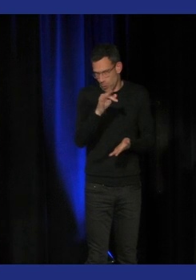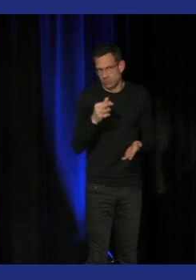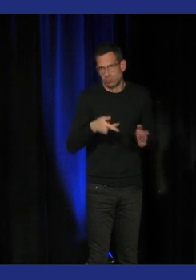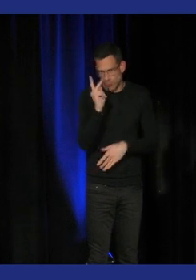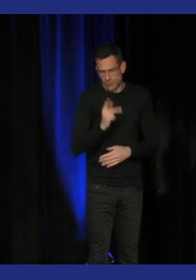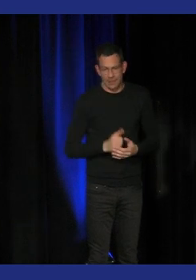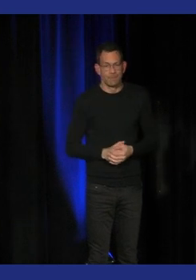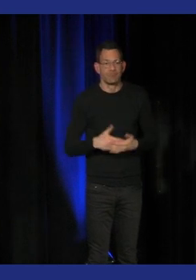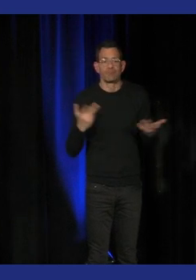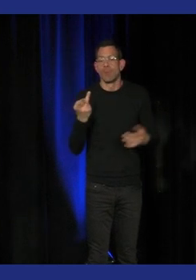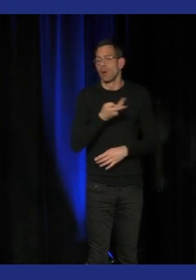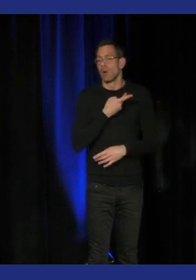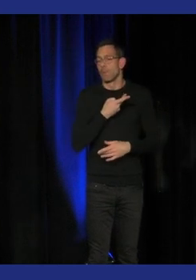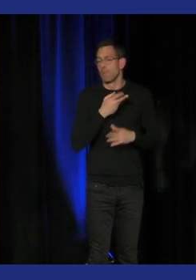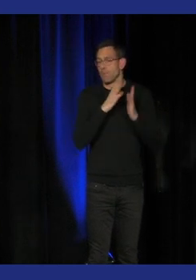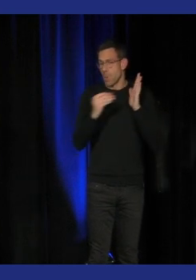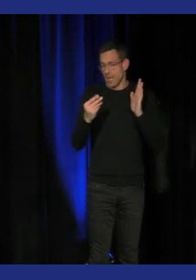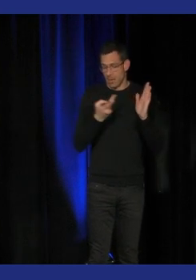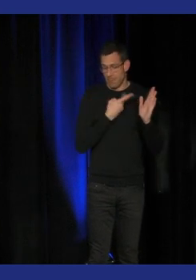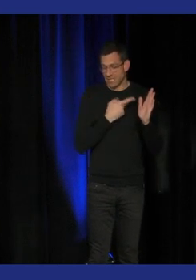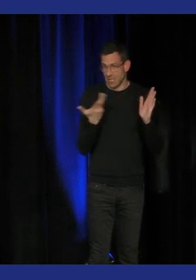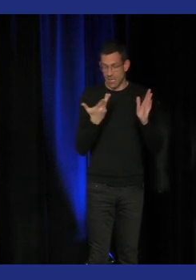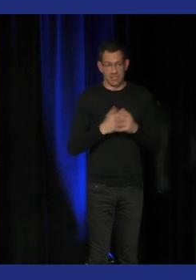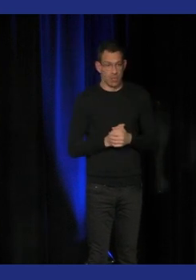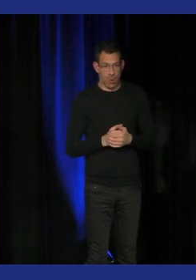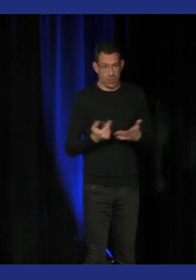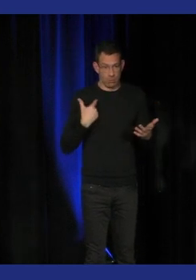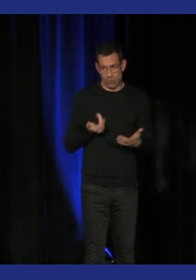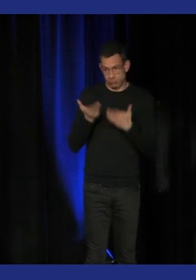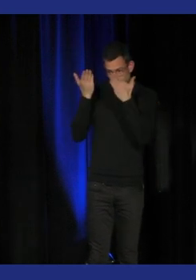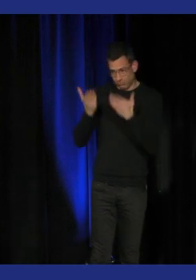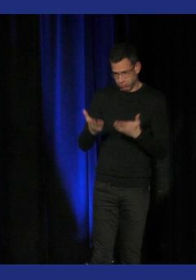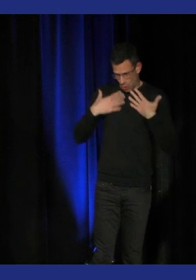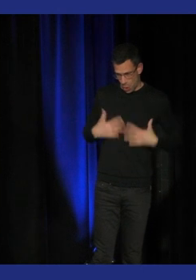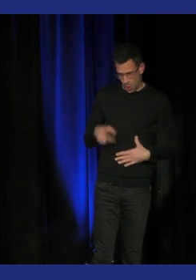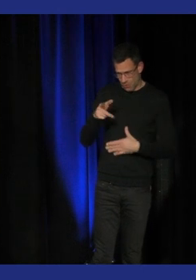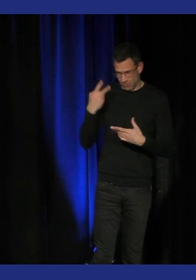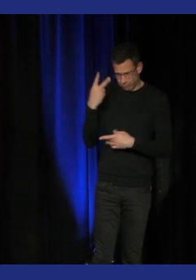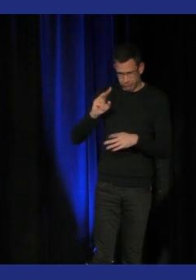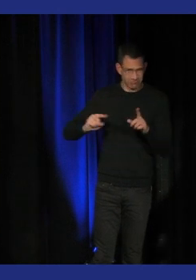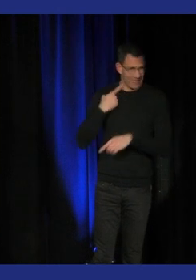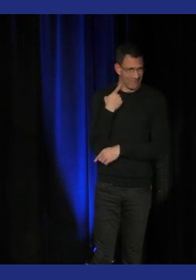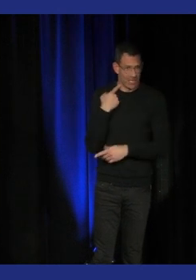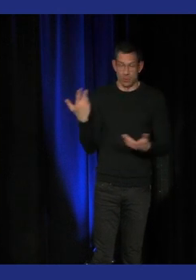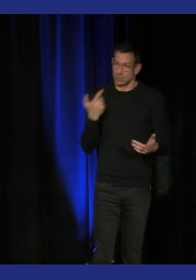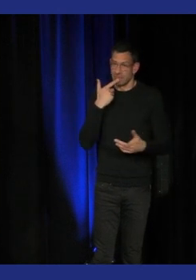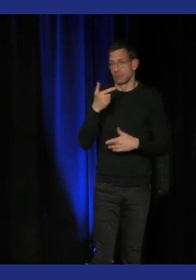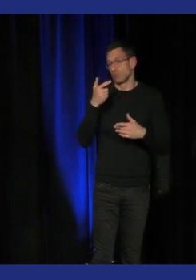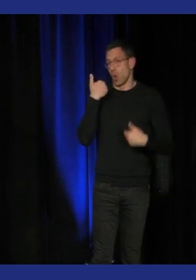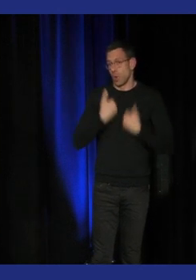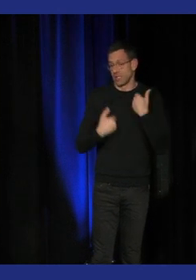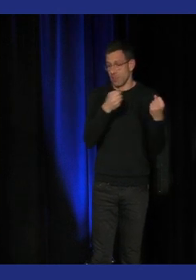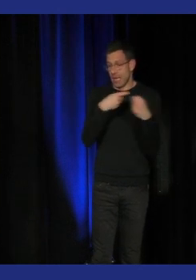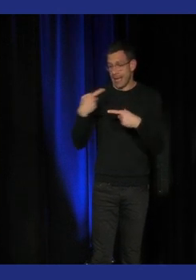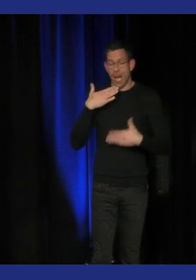modèle médical, c'est de voir vraiment le corps individuel défaillant. Donc, associer le handicap à un corps individuel défaillant